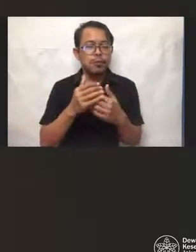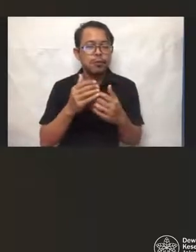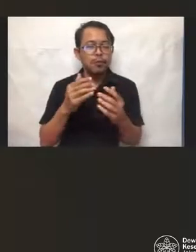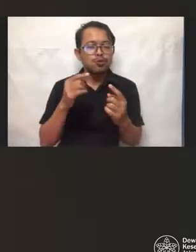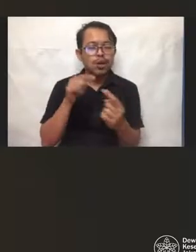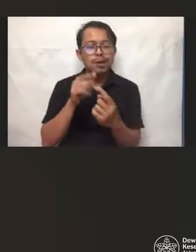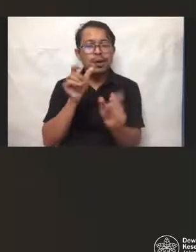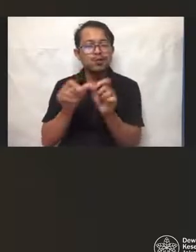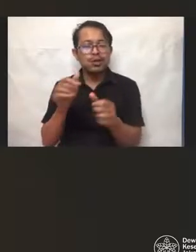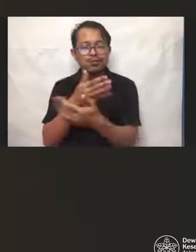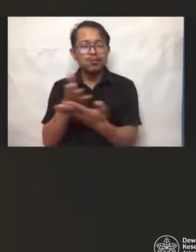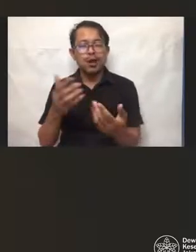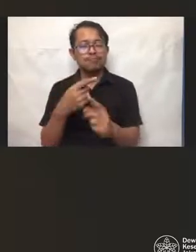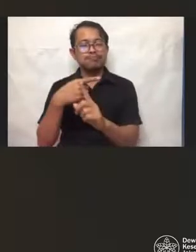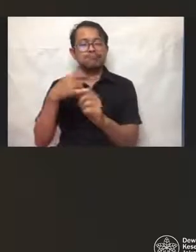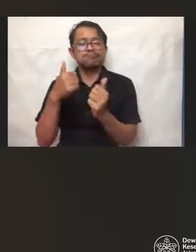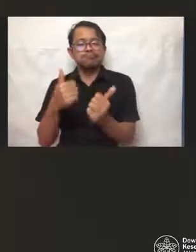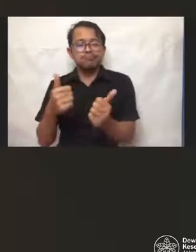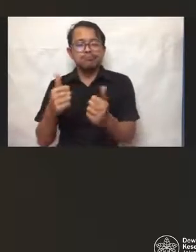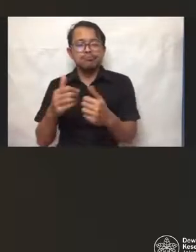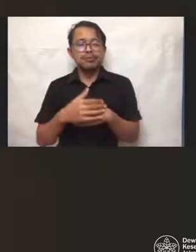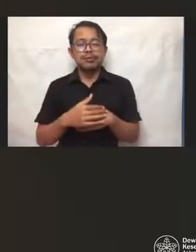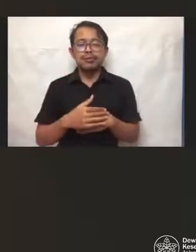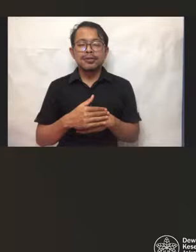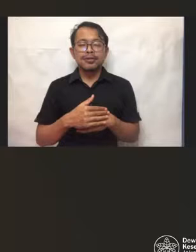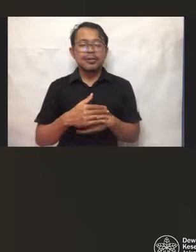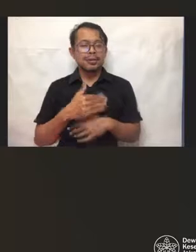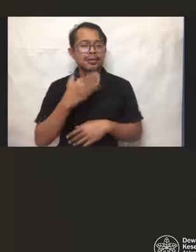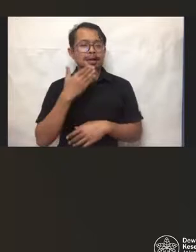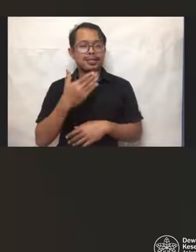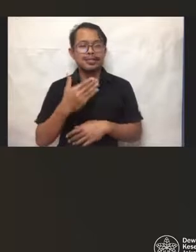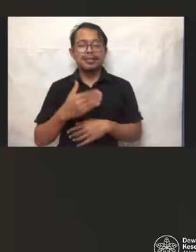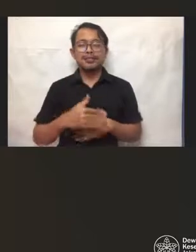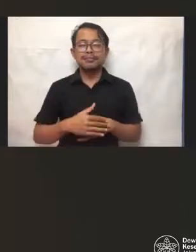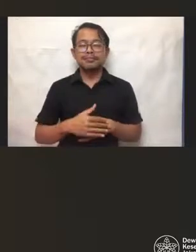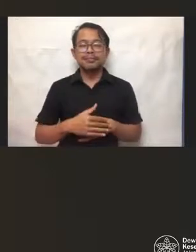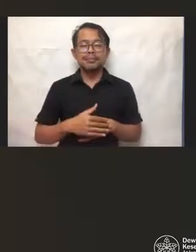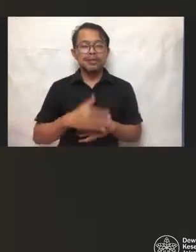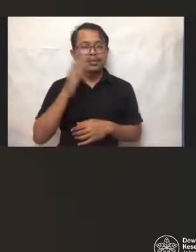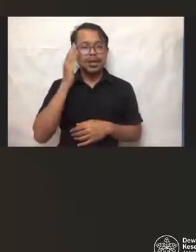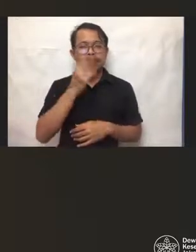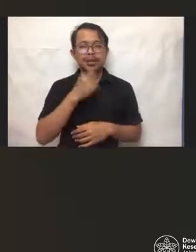kasih. Wassalamualaikum warahmatullahi wabarakatuh.